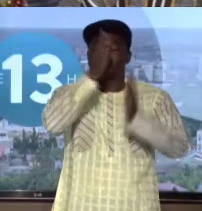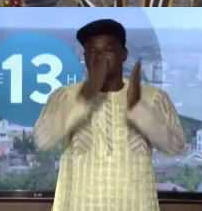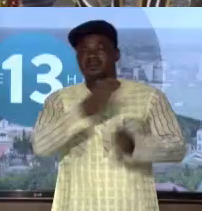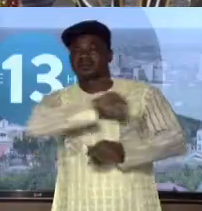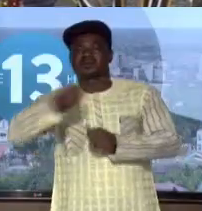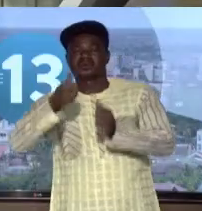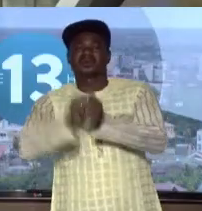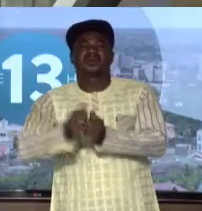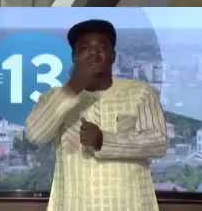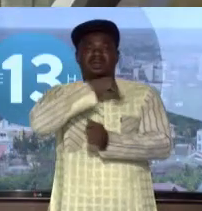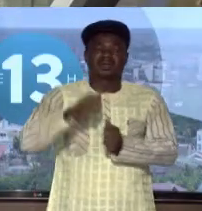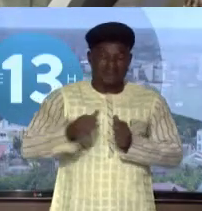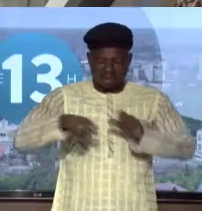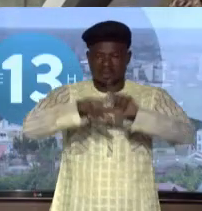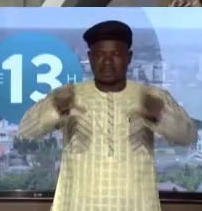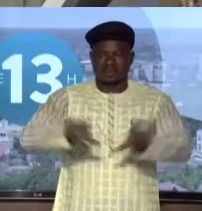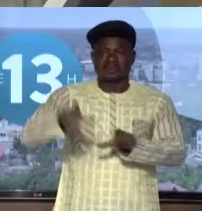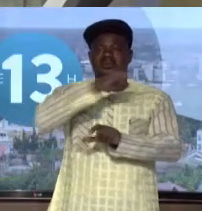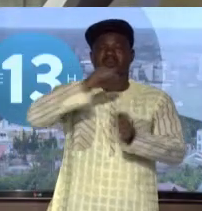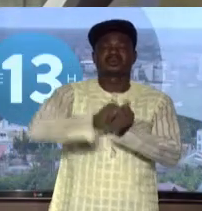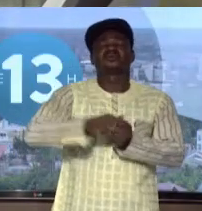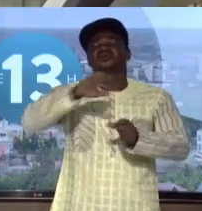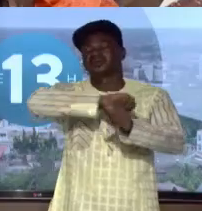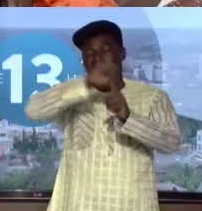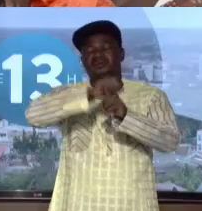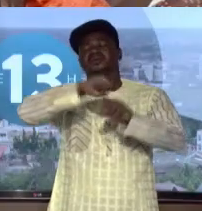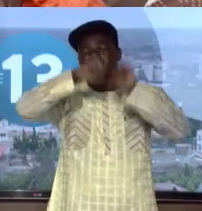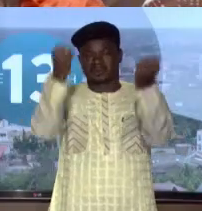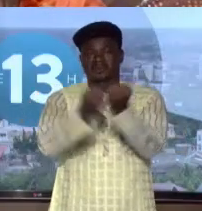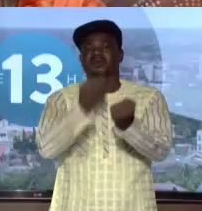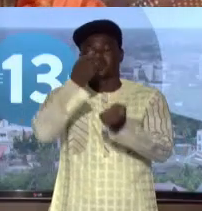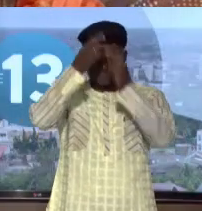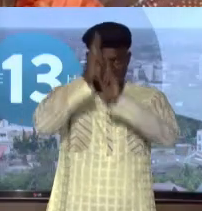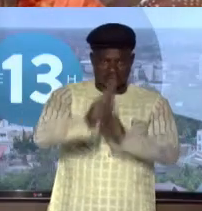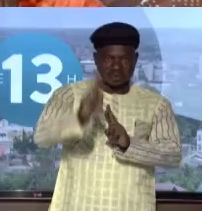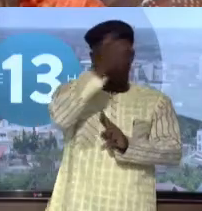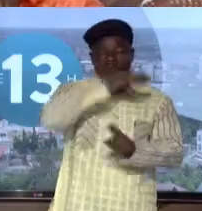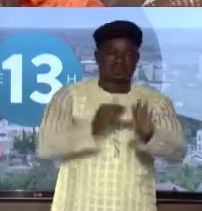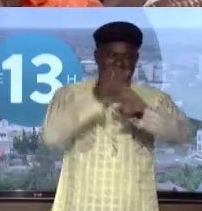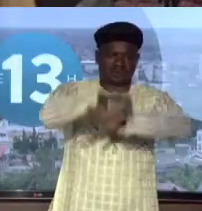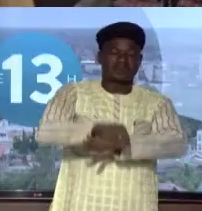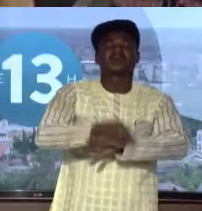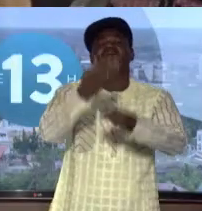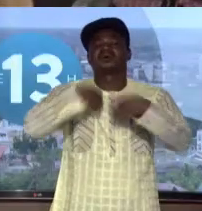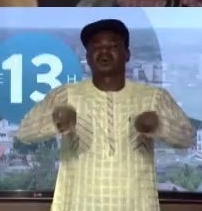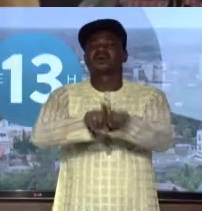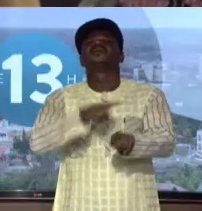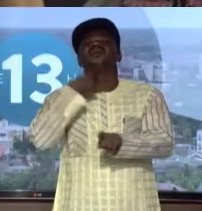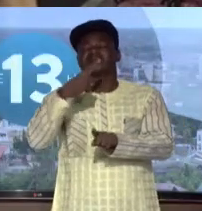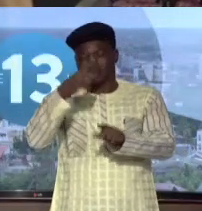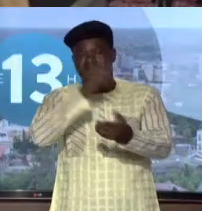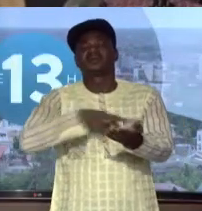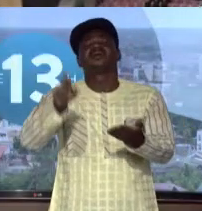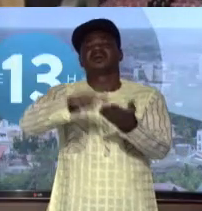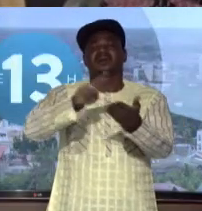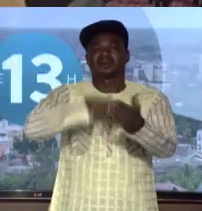du secteur du tourisme devront respecter leurs obligations déclaratives conformément aux normes internationales en matière de lutte contre le